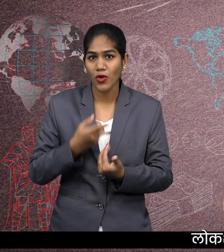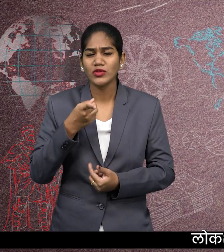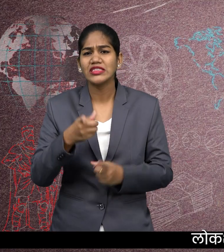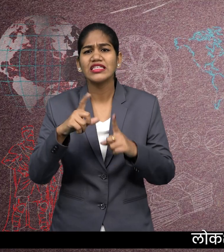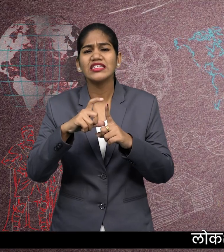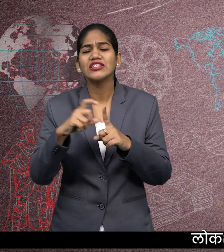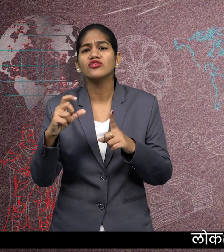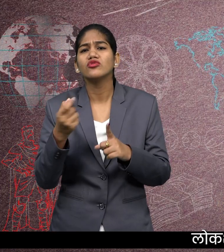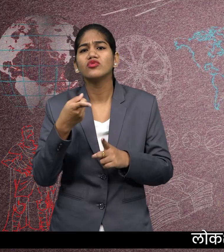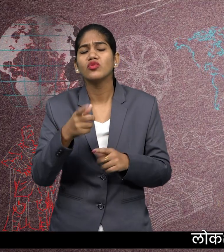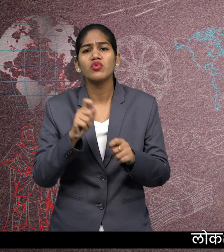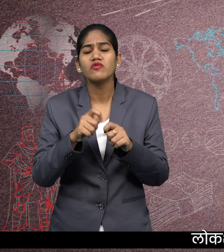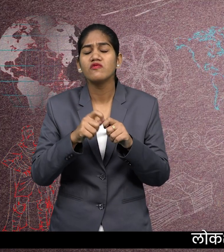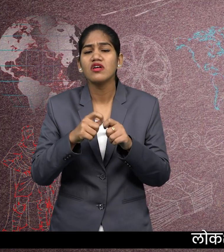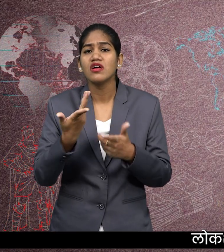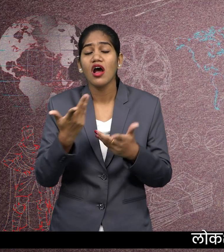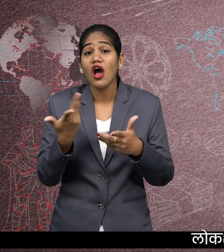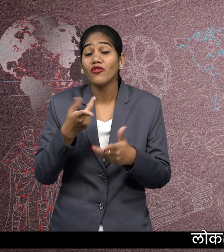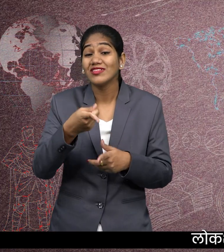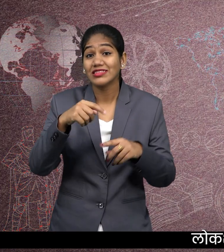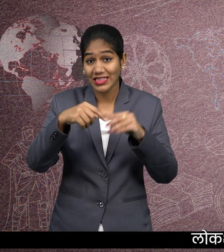लोकशाही कशी कार्य करते?